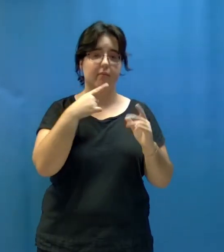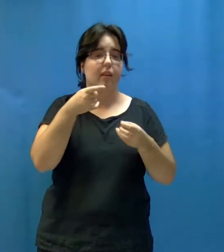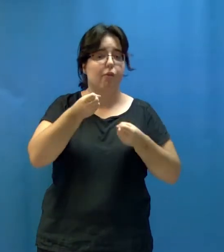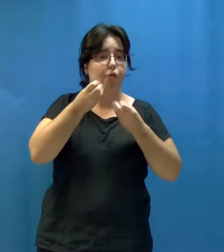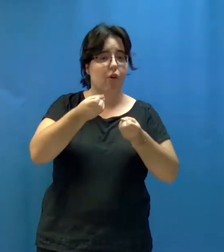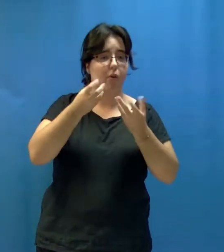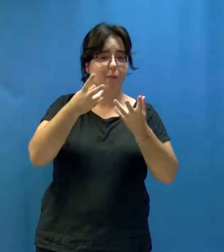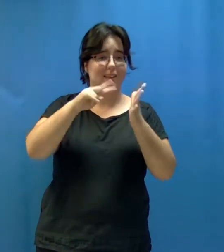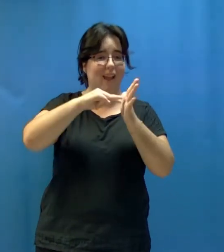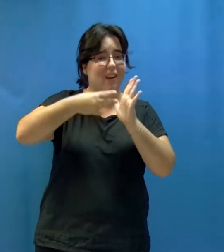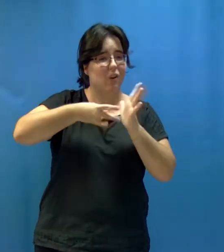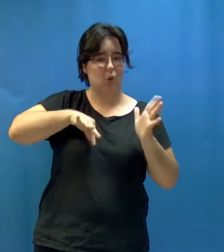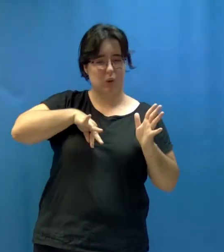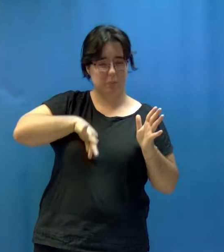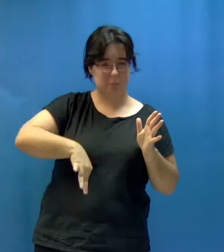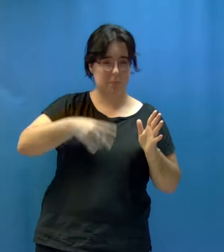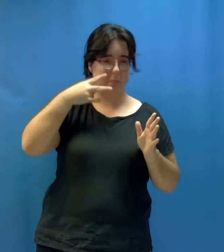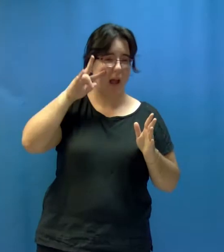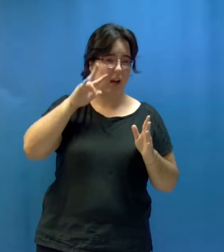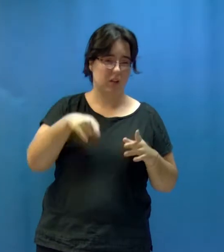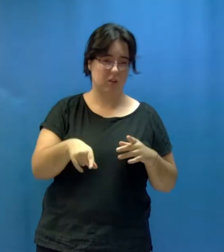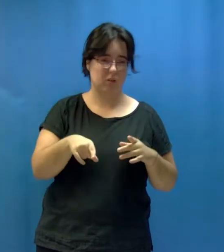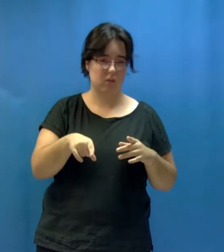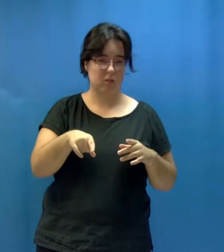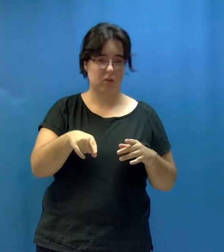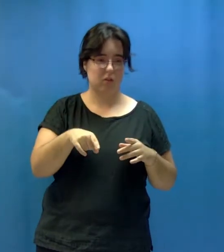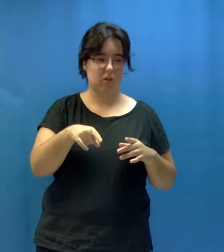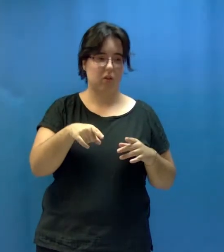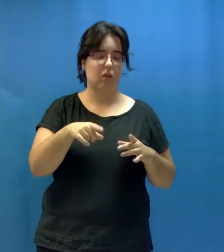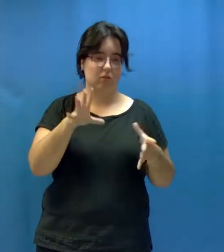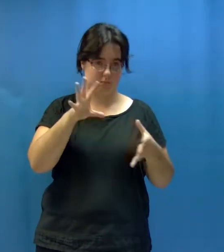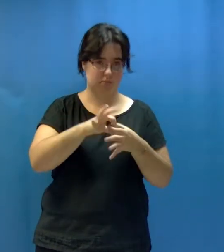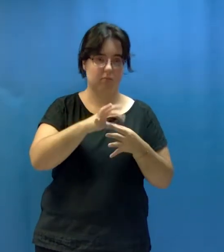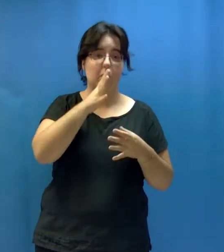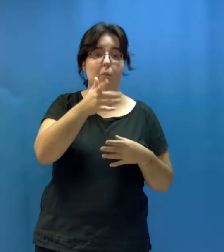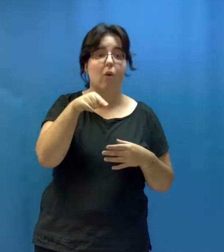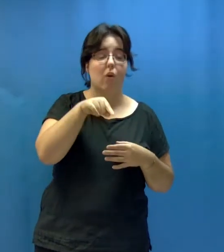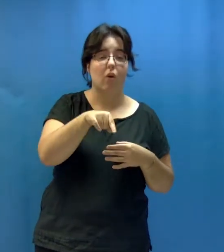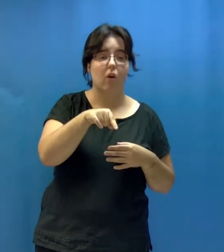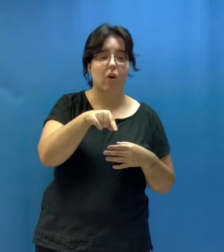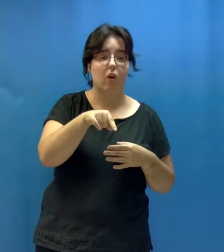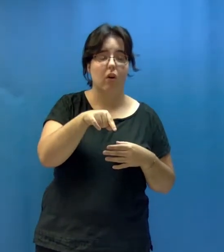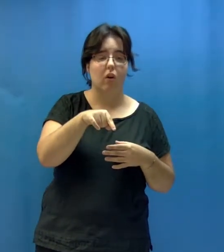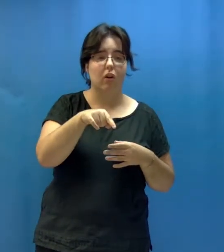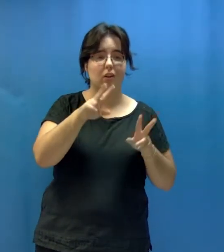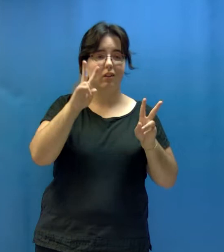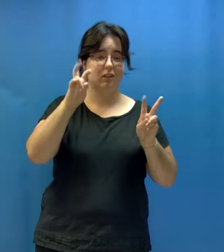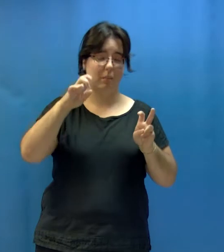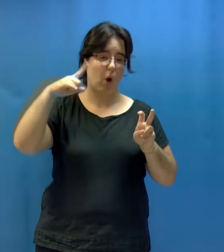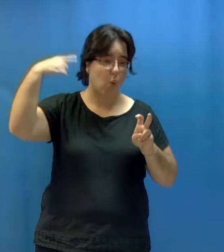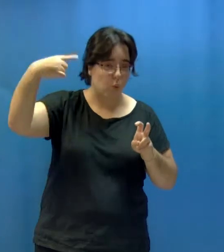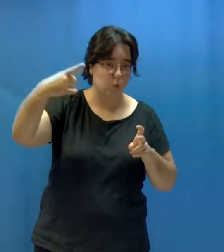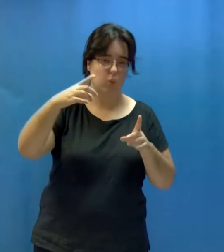Tècnics d'Experts. Unes conclusions que les persones són membres del Consell de Cultura, professores i professors